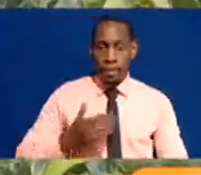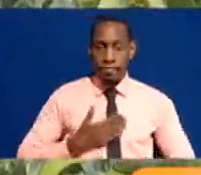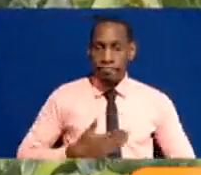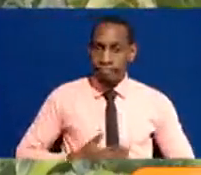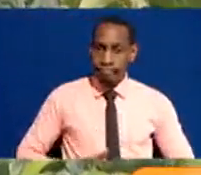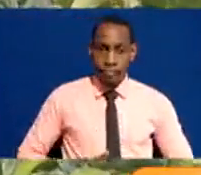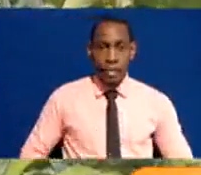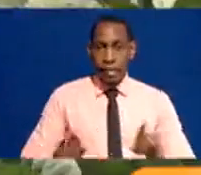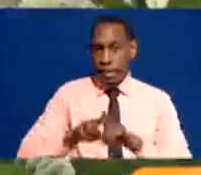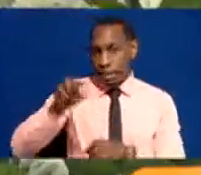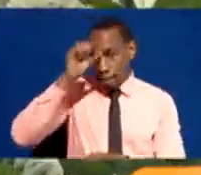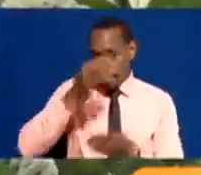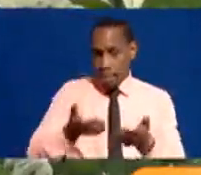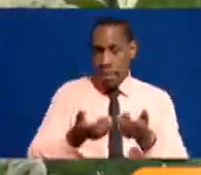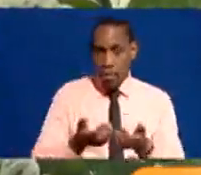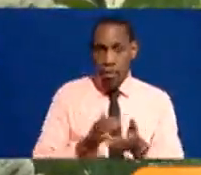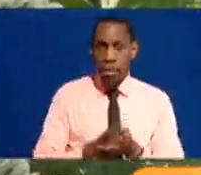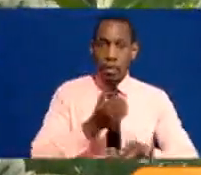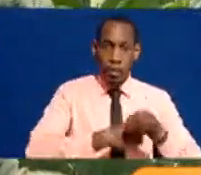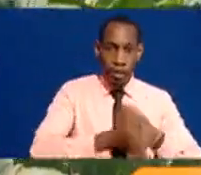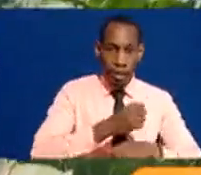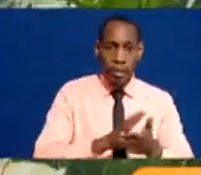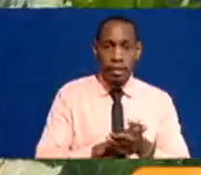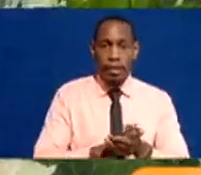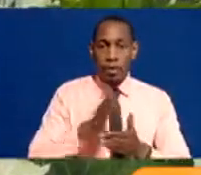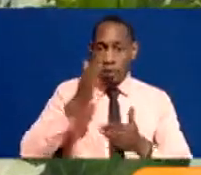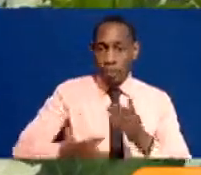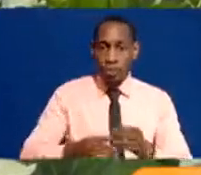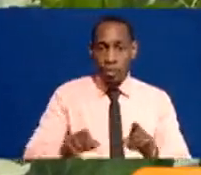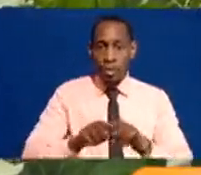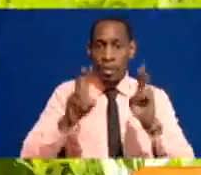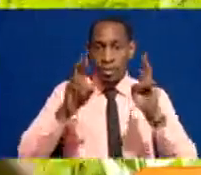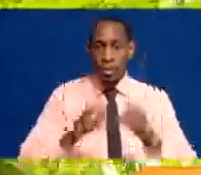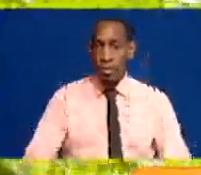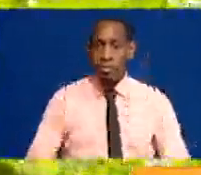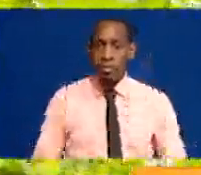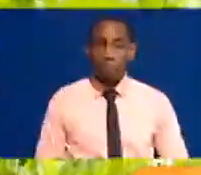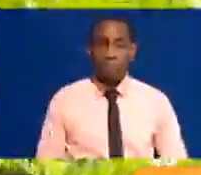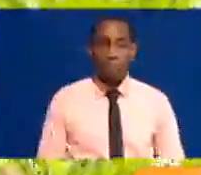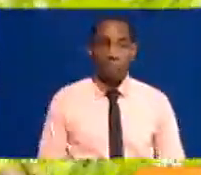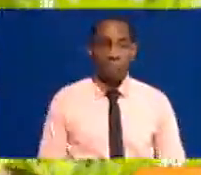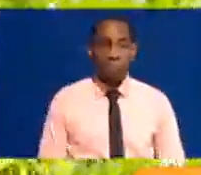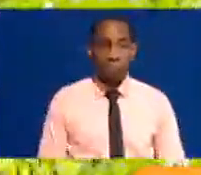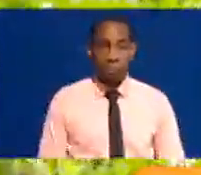njaa. Serikali ikitakiwa kujumika kutokomeza janga hili. Chemutai Goin, Runinga ya Citizen.